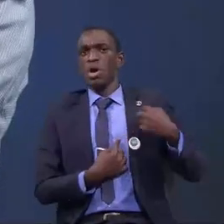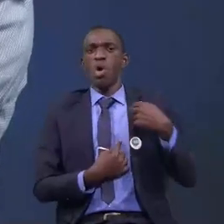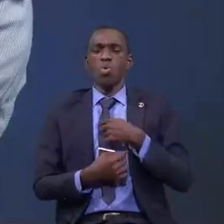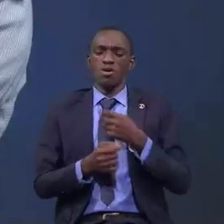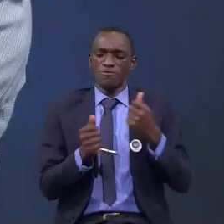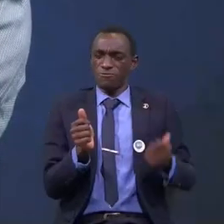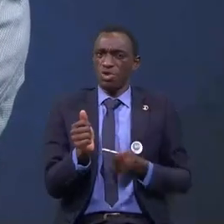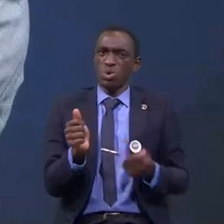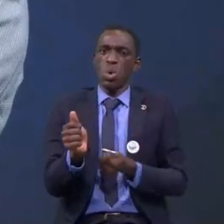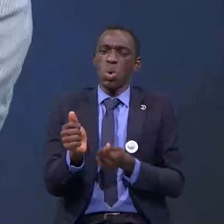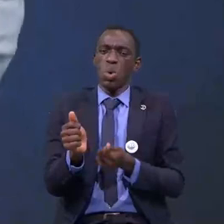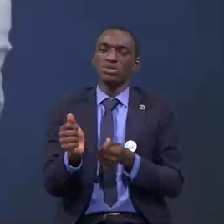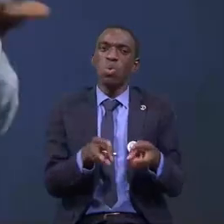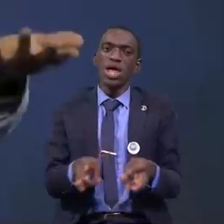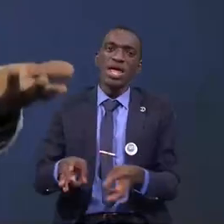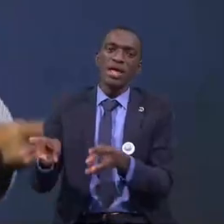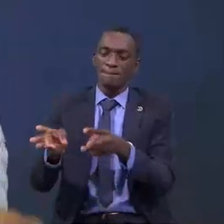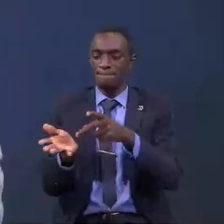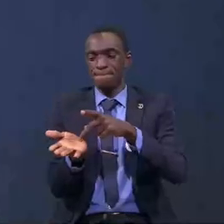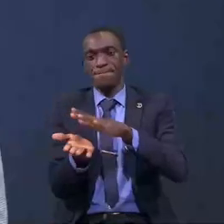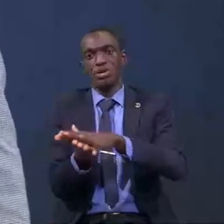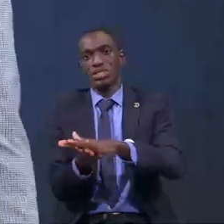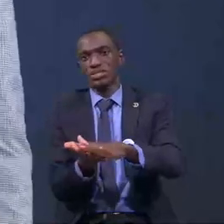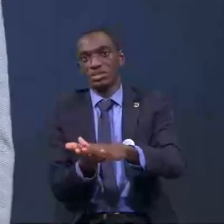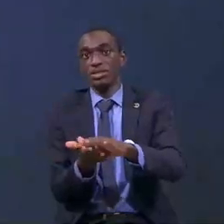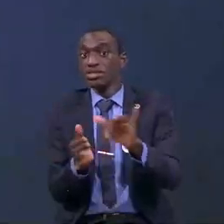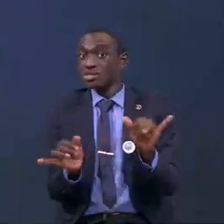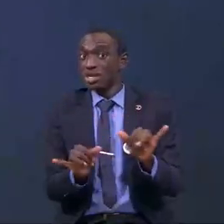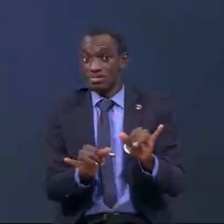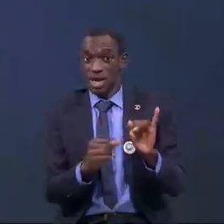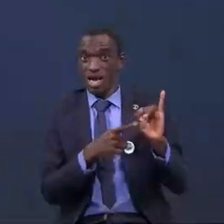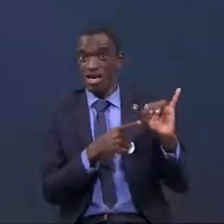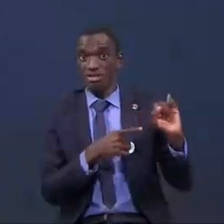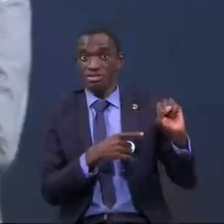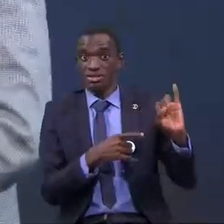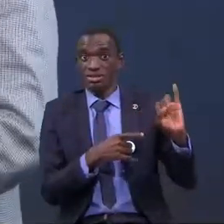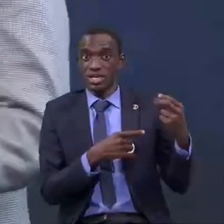Nous devons maintenant suivre le chemin de la paix. C'est ce que Esaïe a fait.